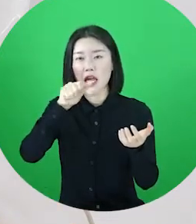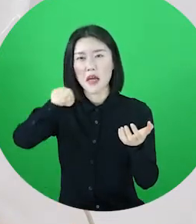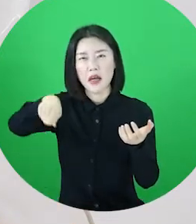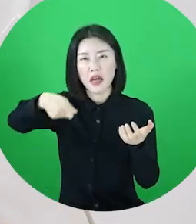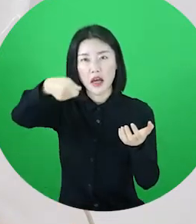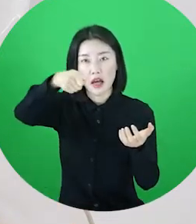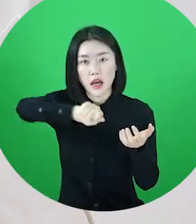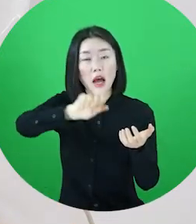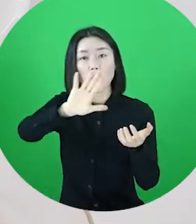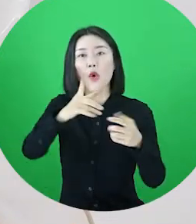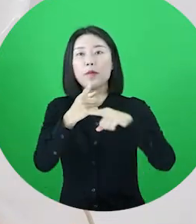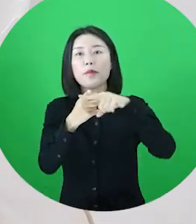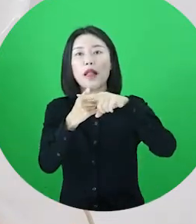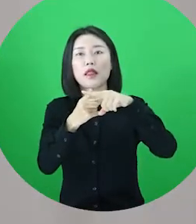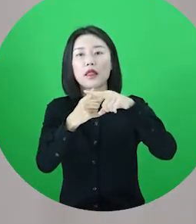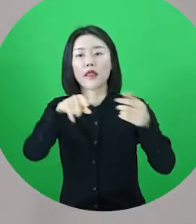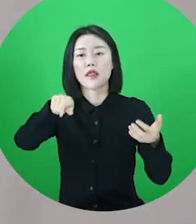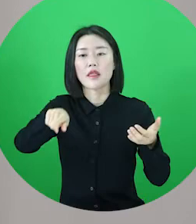넣을게요.